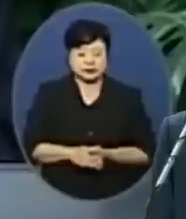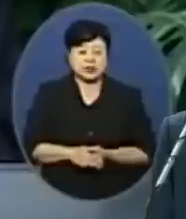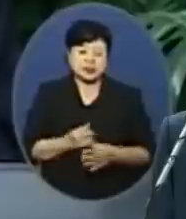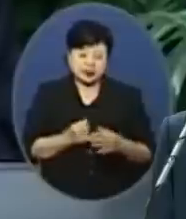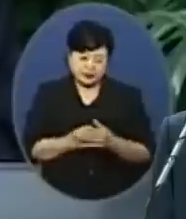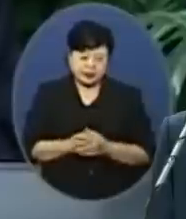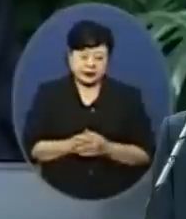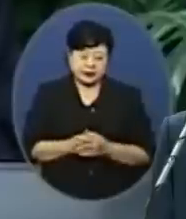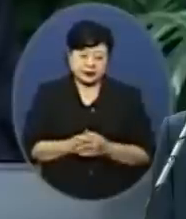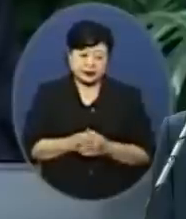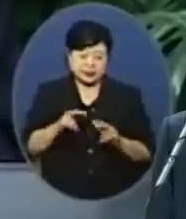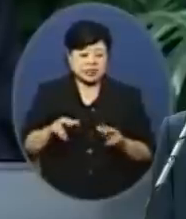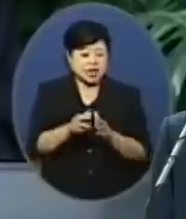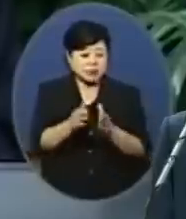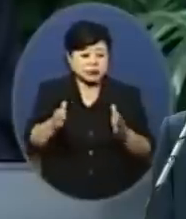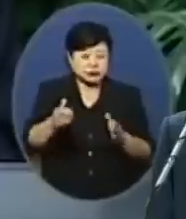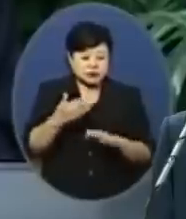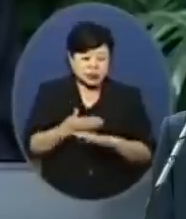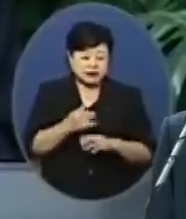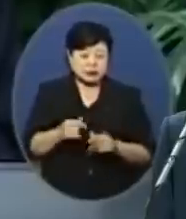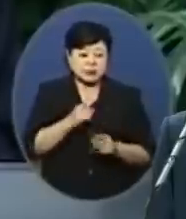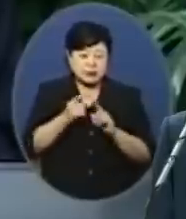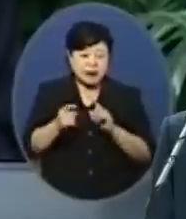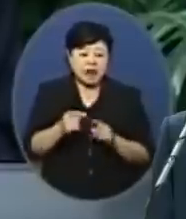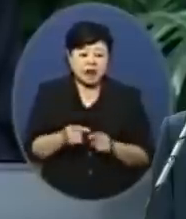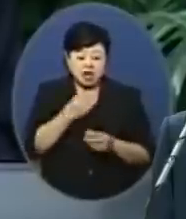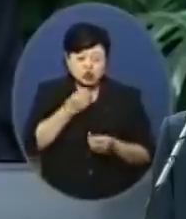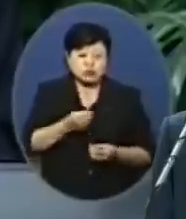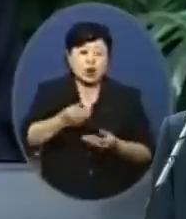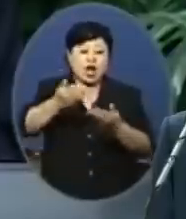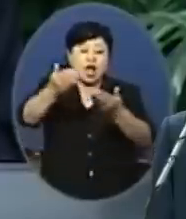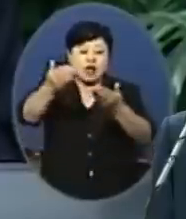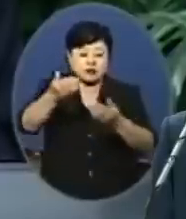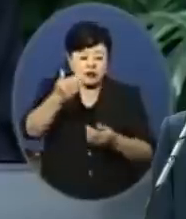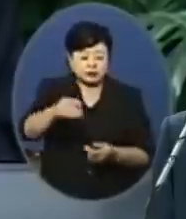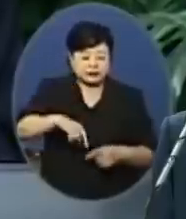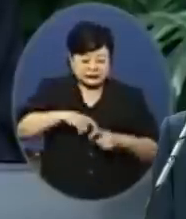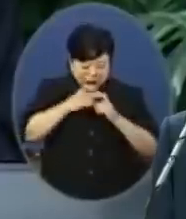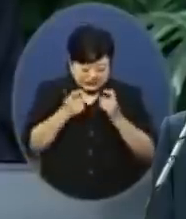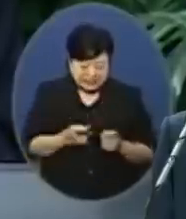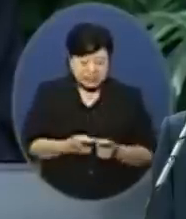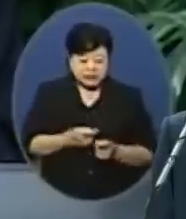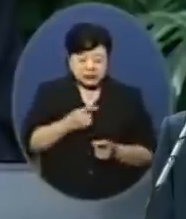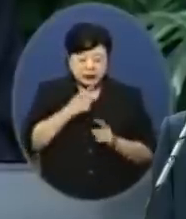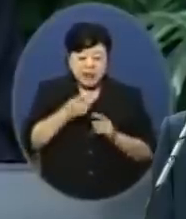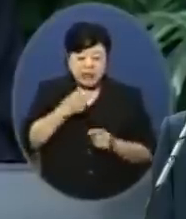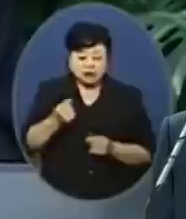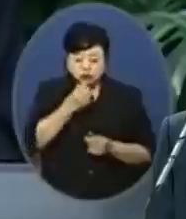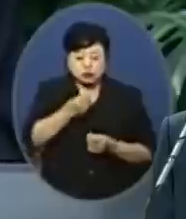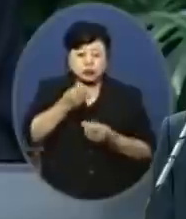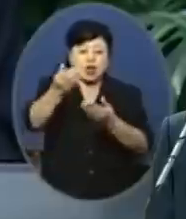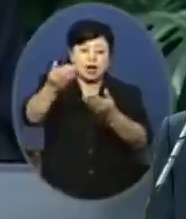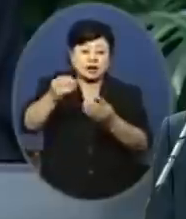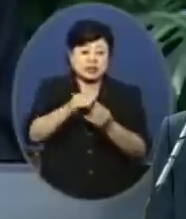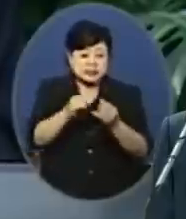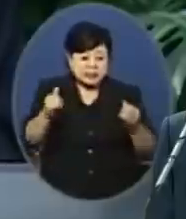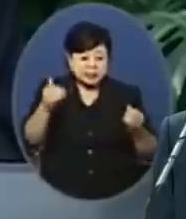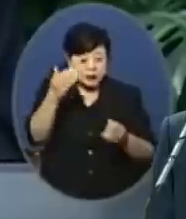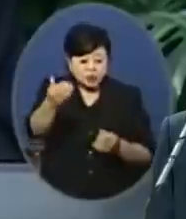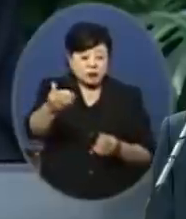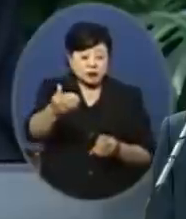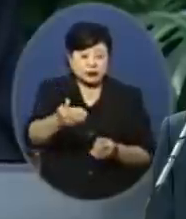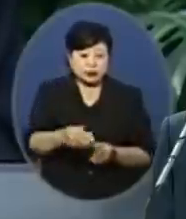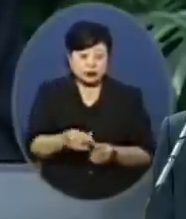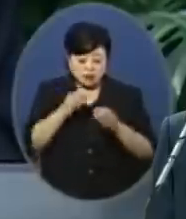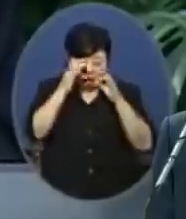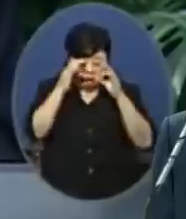그러므로 이제부터는 남도 말로서 축복을 하고 여러분 자신도 말로서 축복을 하십시오. 사람들이 여러분을 복